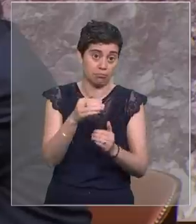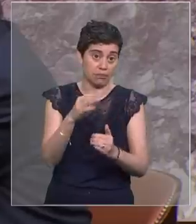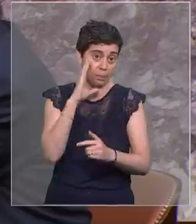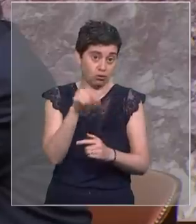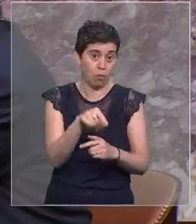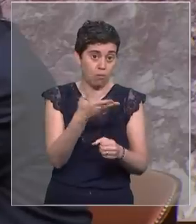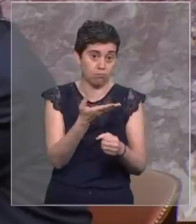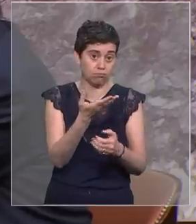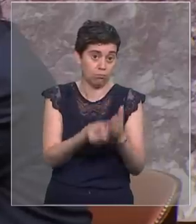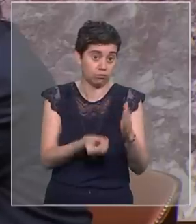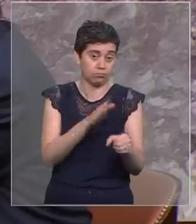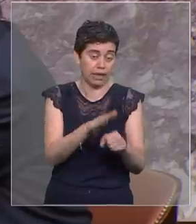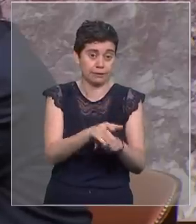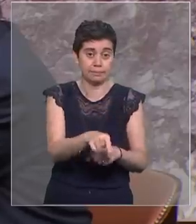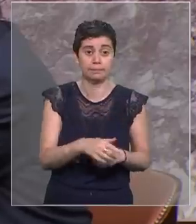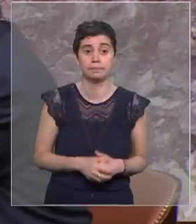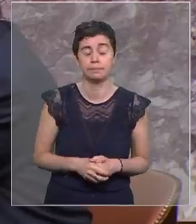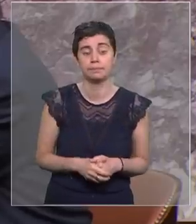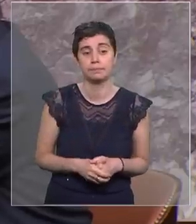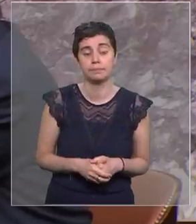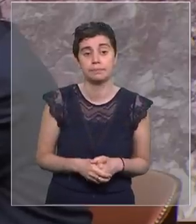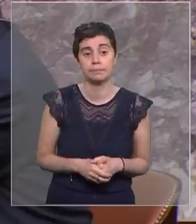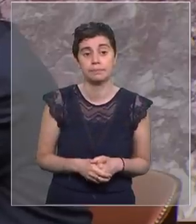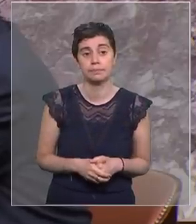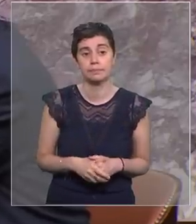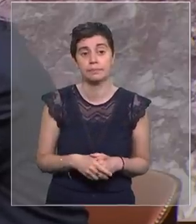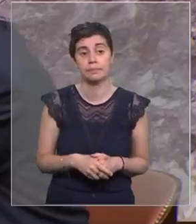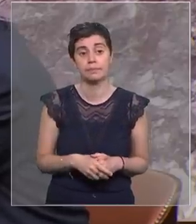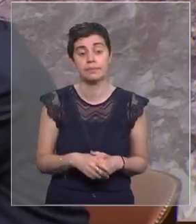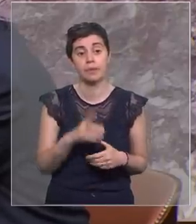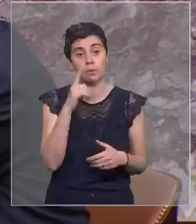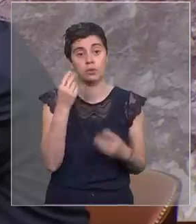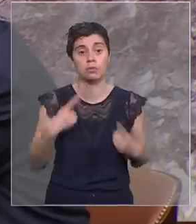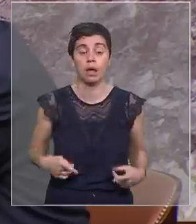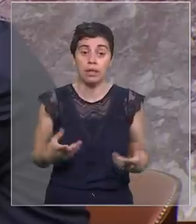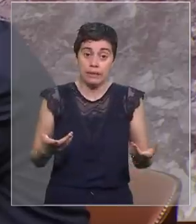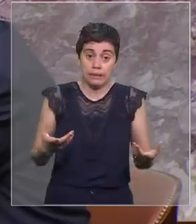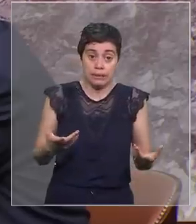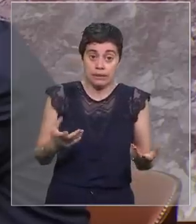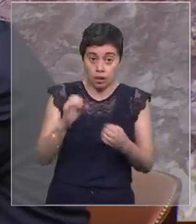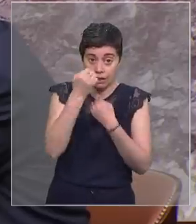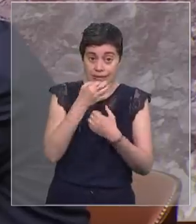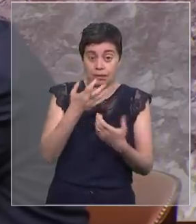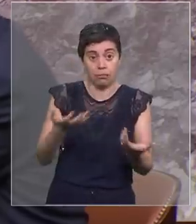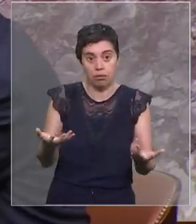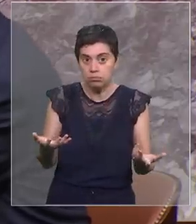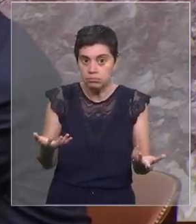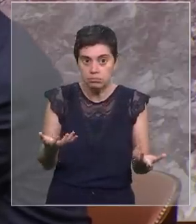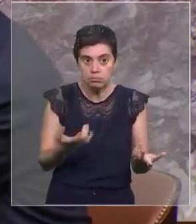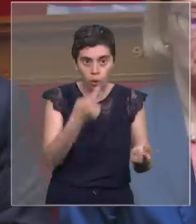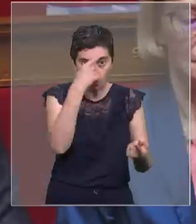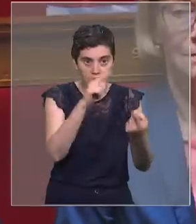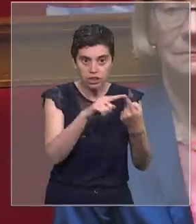ministre. Monsieur Descoeur. Oui, monsieur le ministre, je suis heureux de vous dire que votre réponse n'est pas à la hauteur des